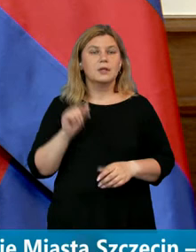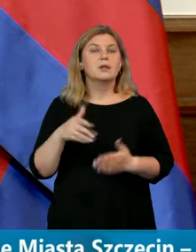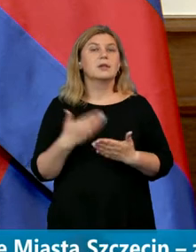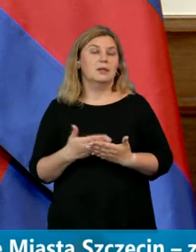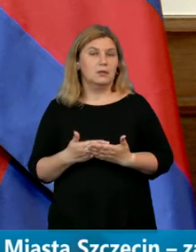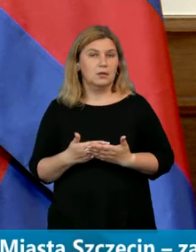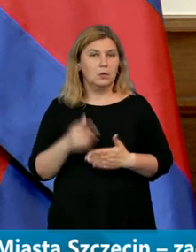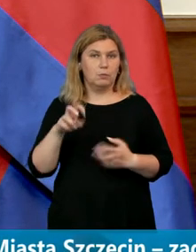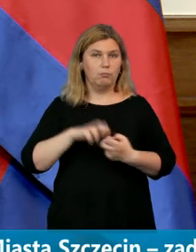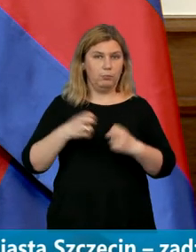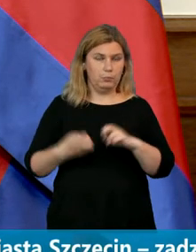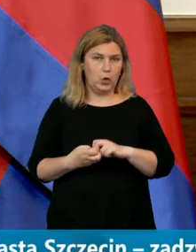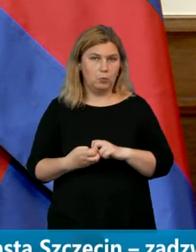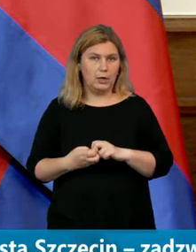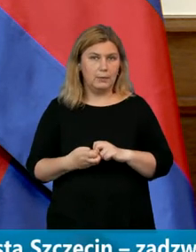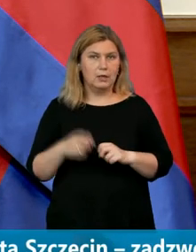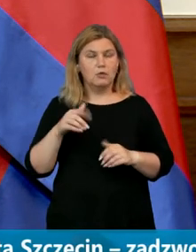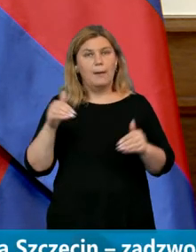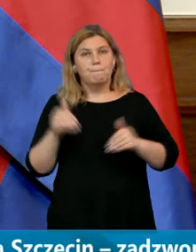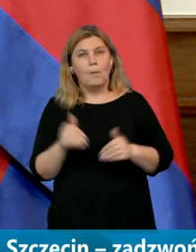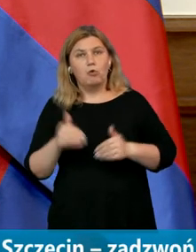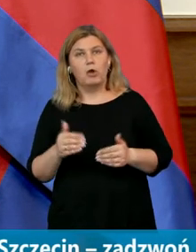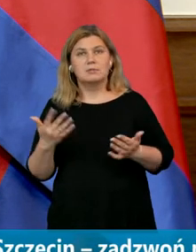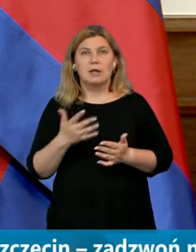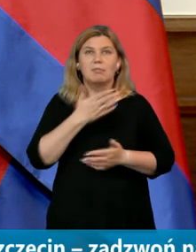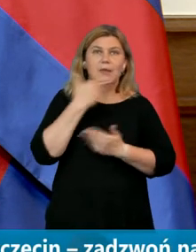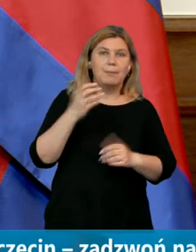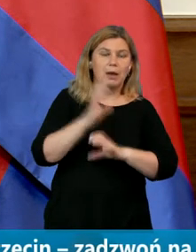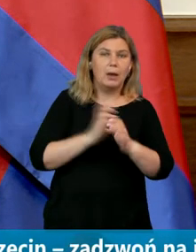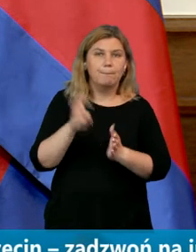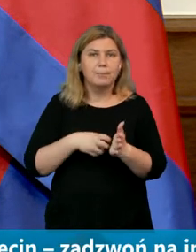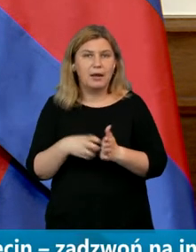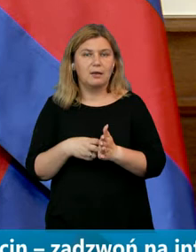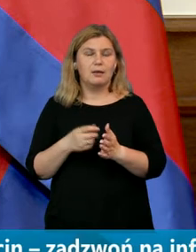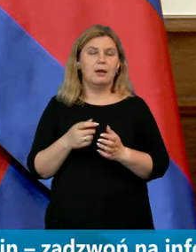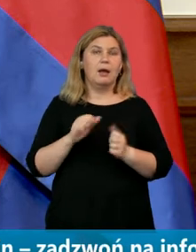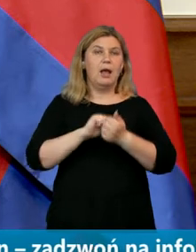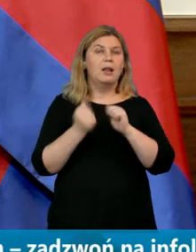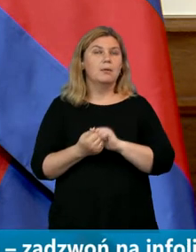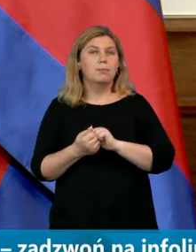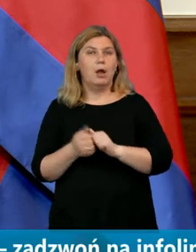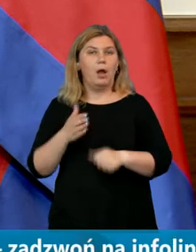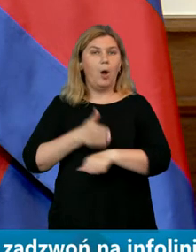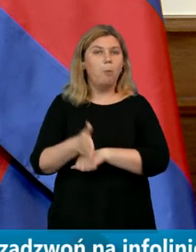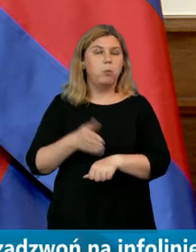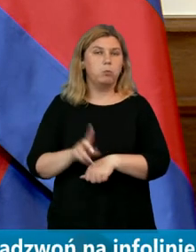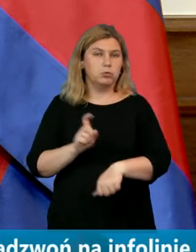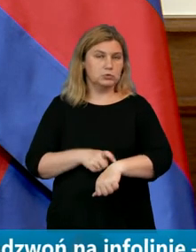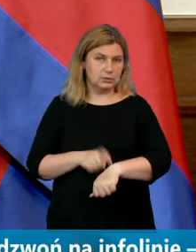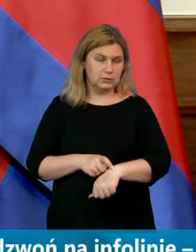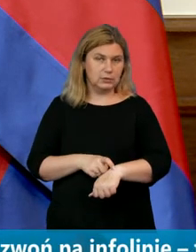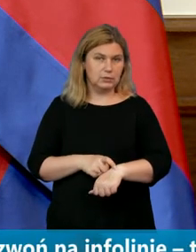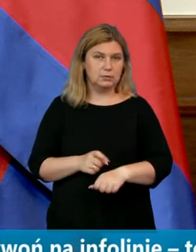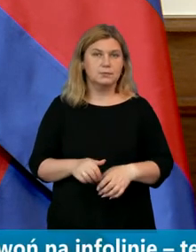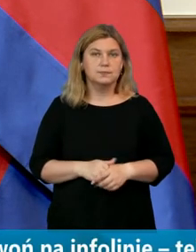I stąd te kłopoty, że być może gdzieś tam nie pojawia się jakiś autobus lub są opóźnienia w stosunku do